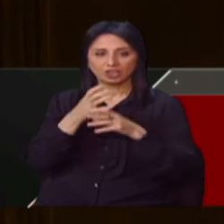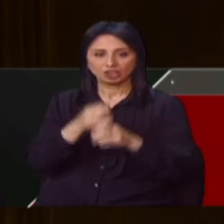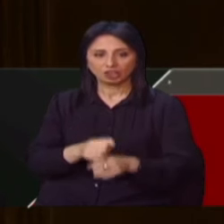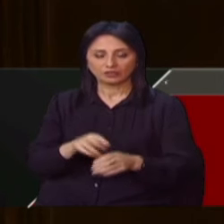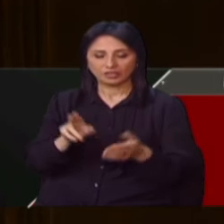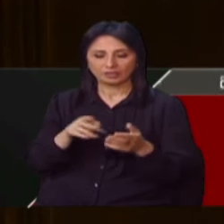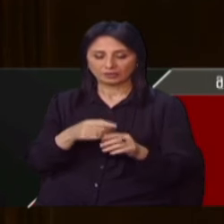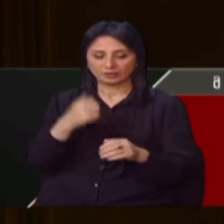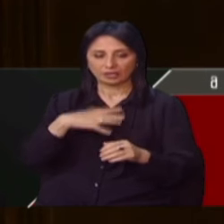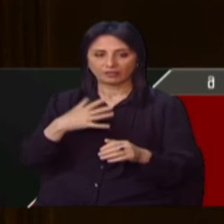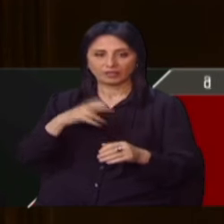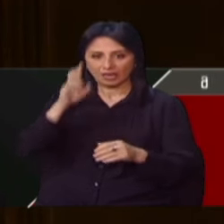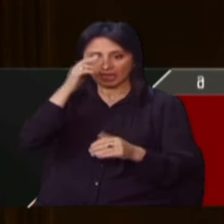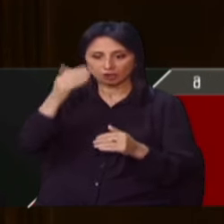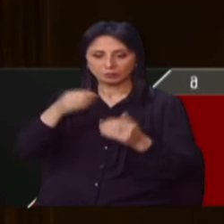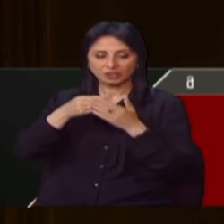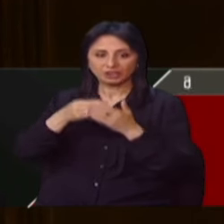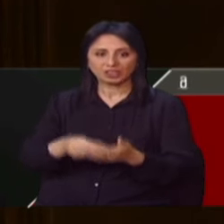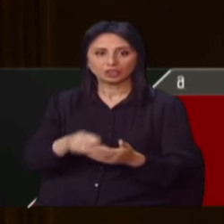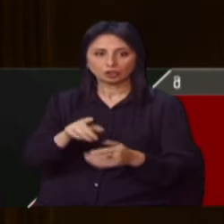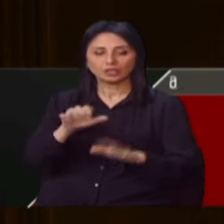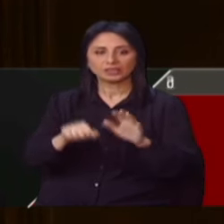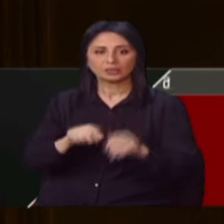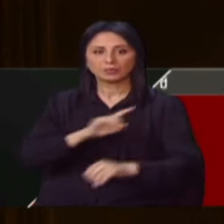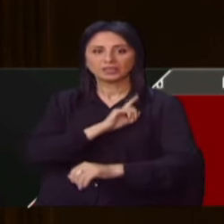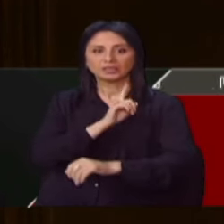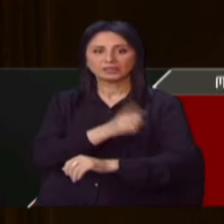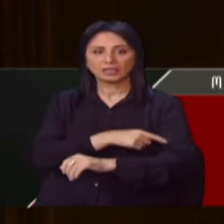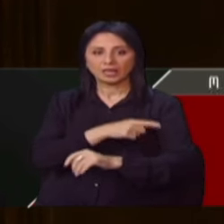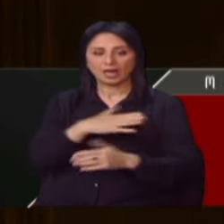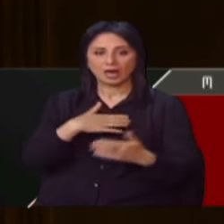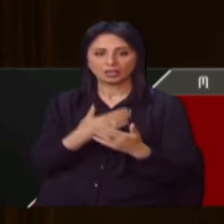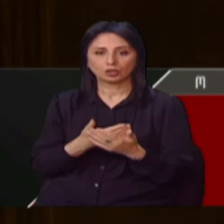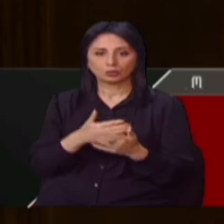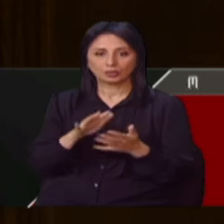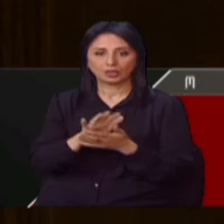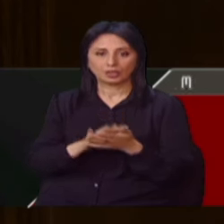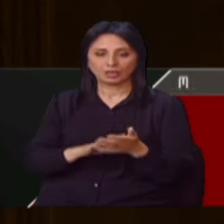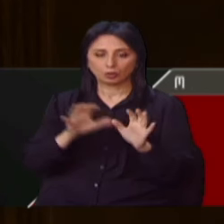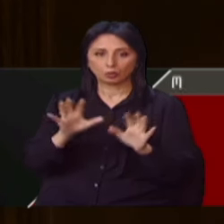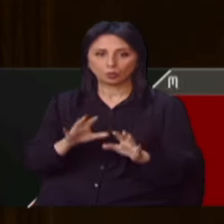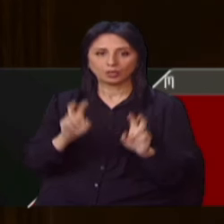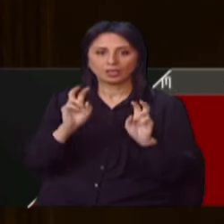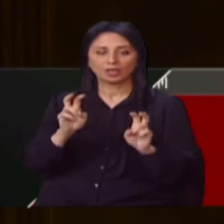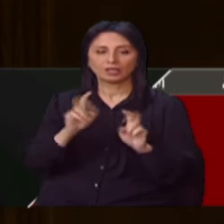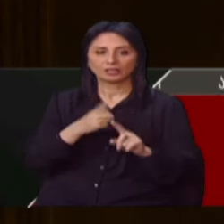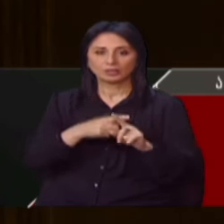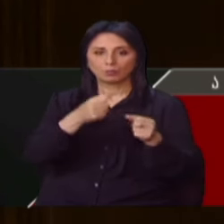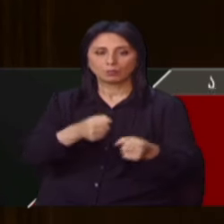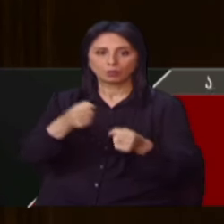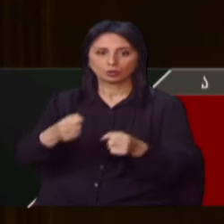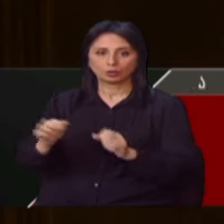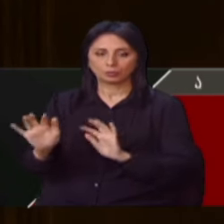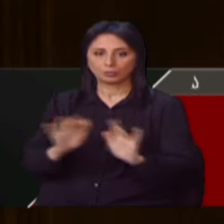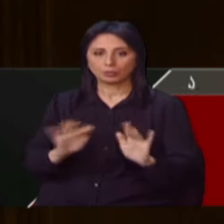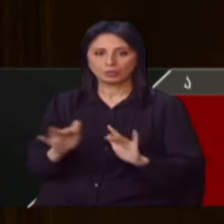და საქართველოს ცენტრალურ ხელისუფლებაზე ზეწოლის მიზნით საოკუპაციო ძალა აქტიურად განაგზობდა უკანონო ეგრეთ წოდებული ბორდერიზაციის